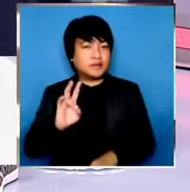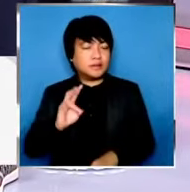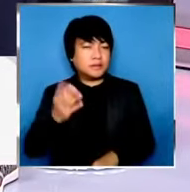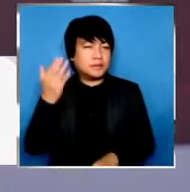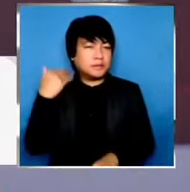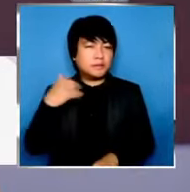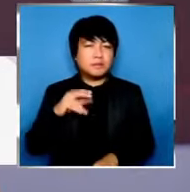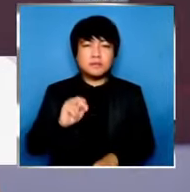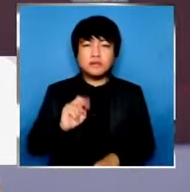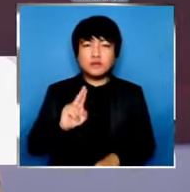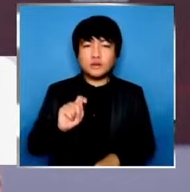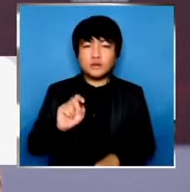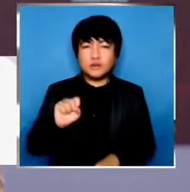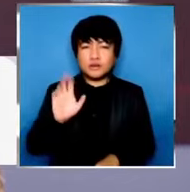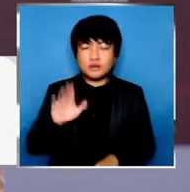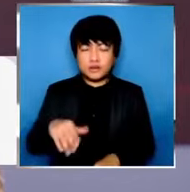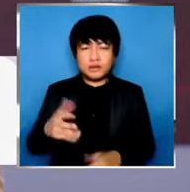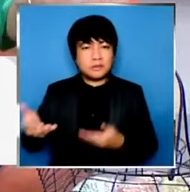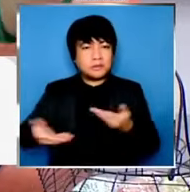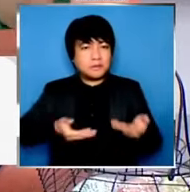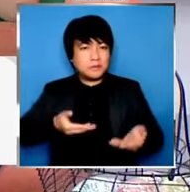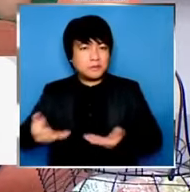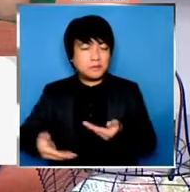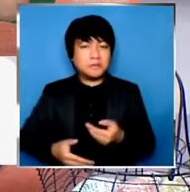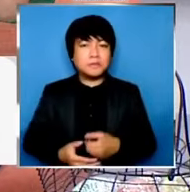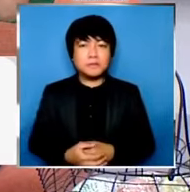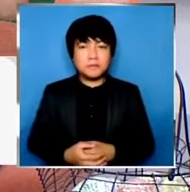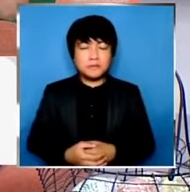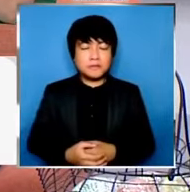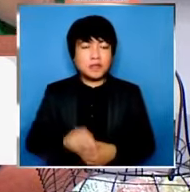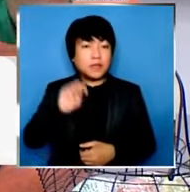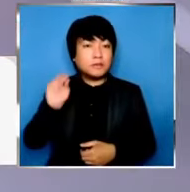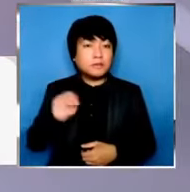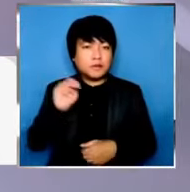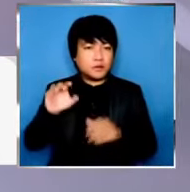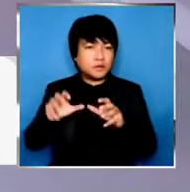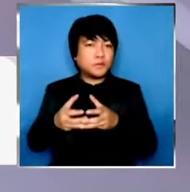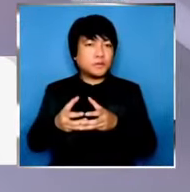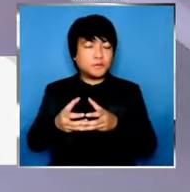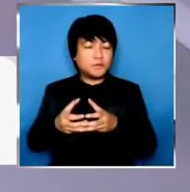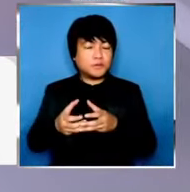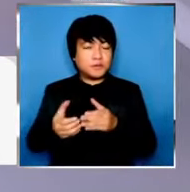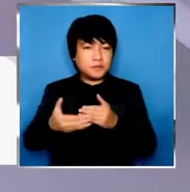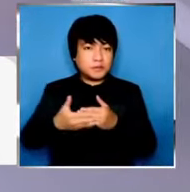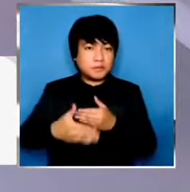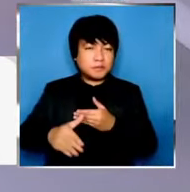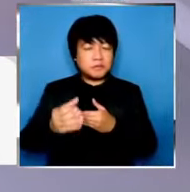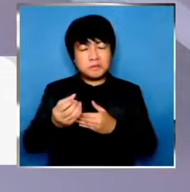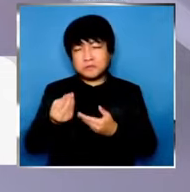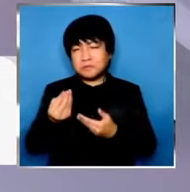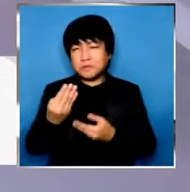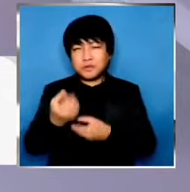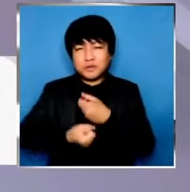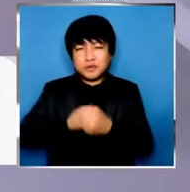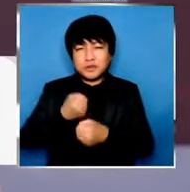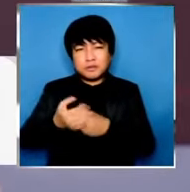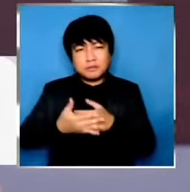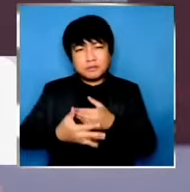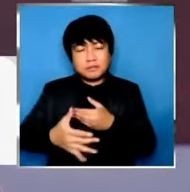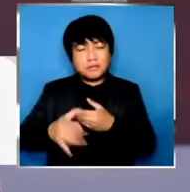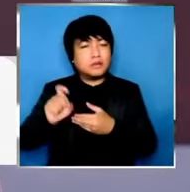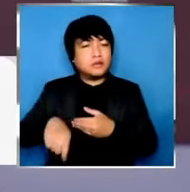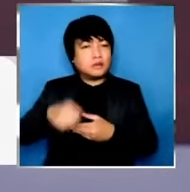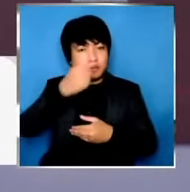Okay. Anong group ka nun? Wednesday? Monday group. Monday group? Monday group. Grabe, no? Then after a few years, you have to graduate from